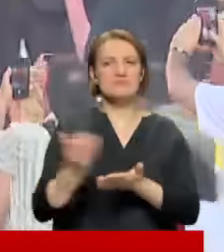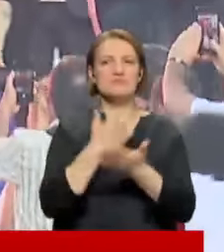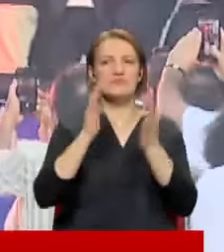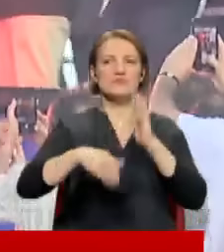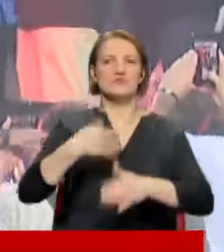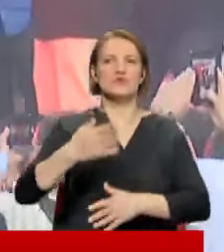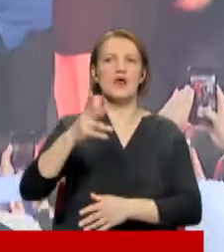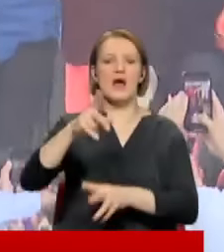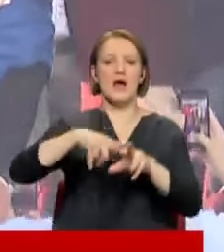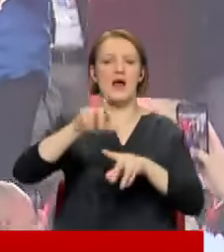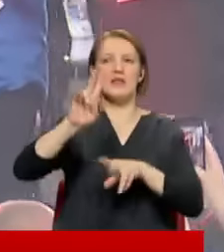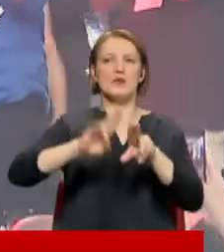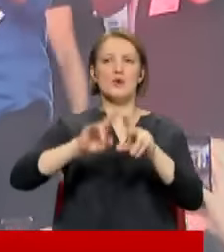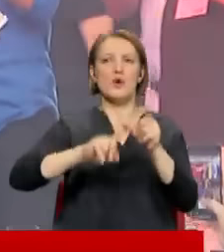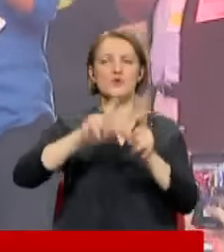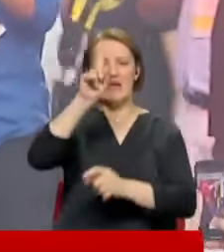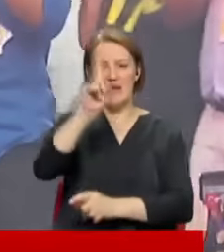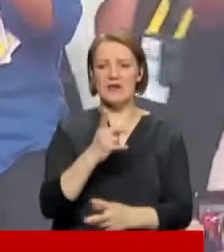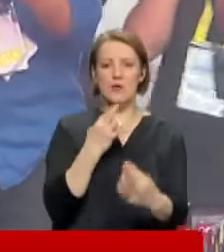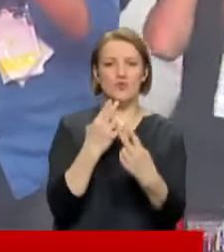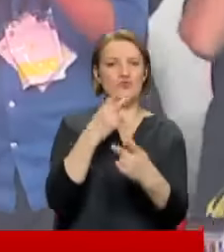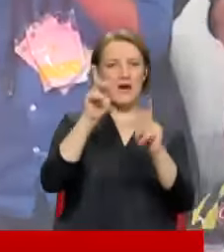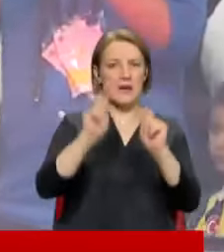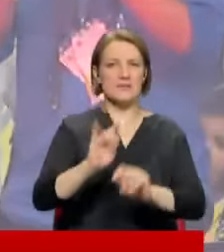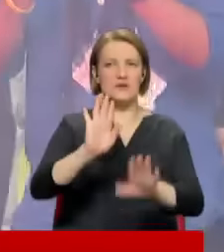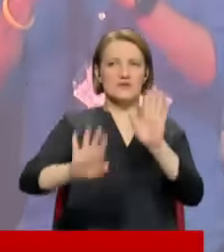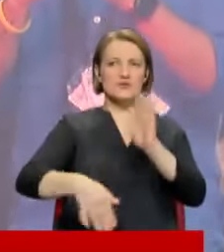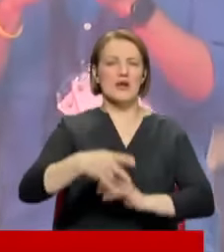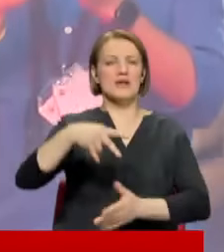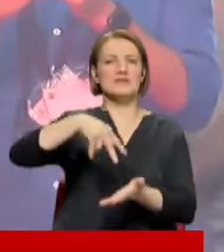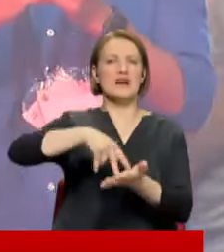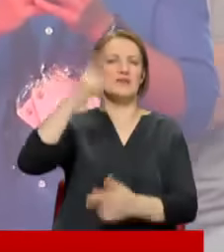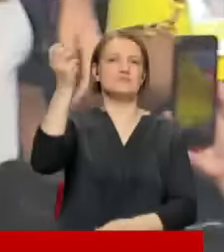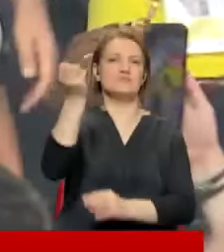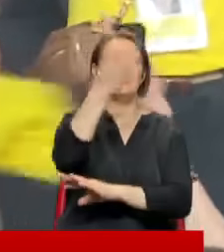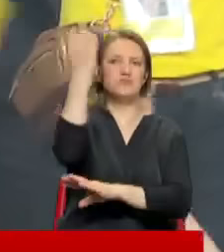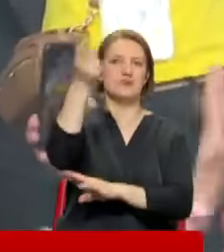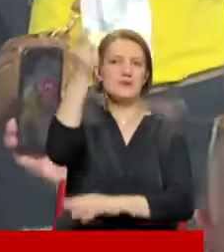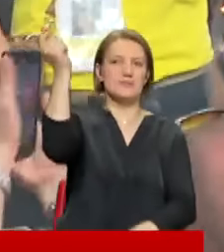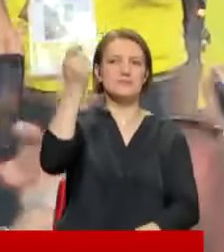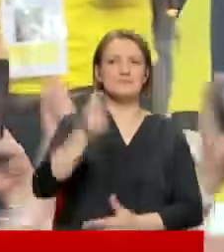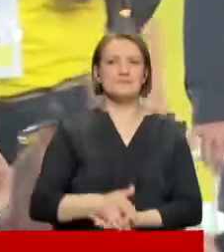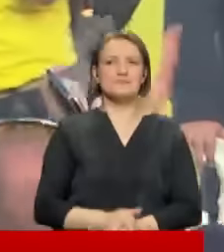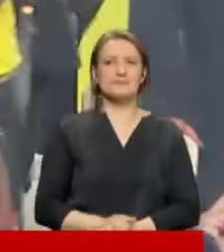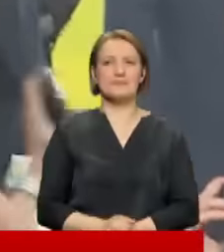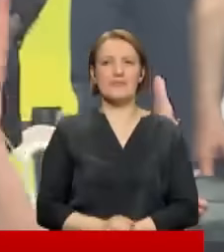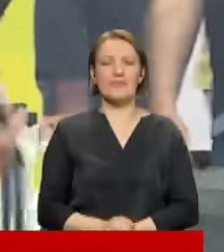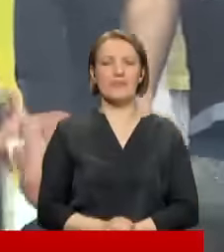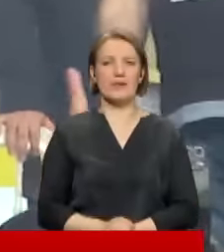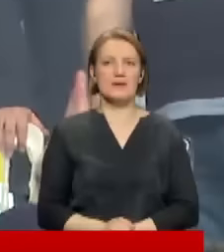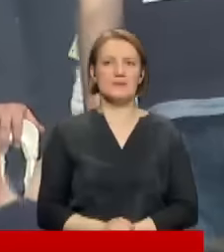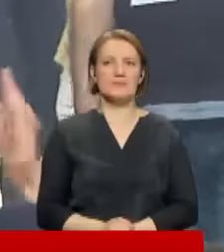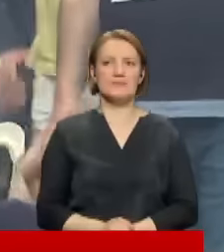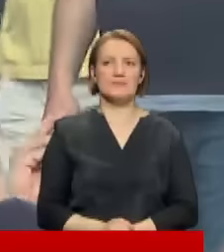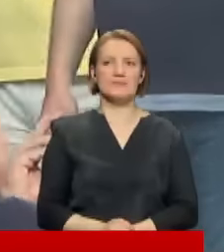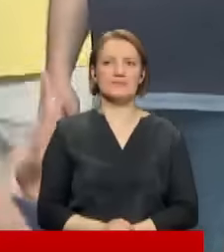ardından sahneye çıkan Ali Koç önce konuşmasını yaptı, ardından sahnede meşale yaktı. Görüyoruz